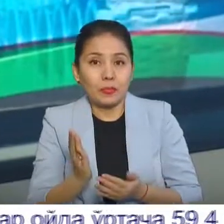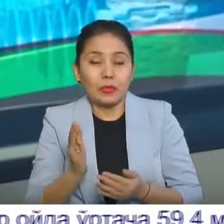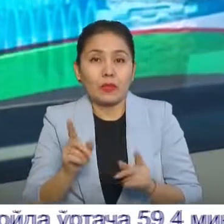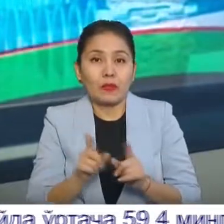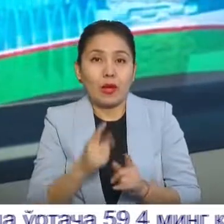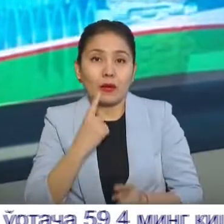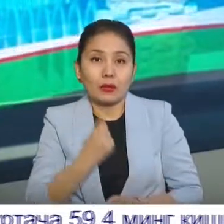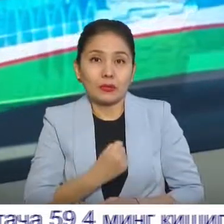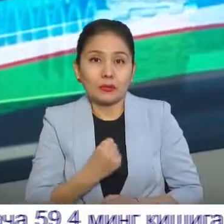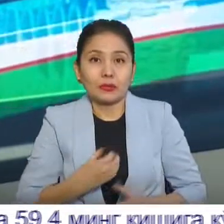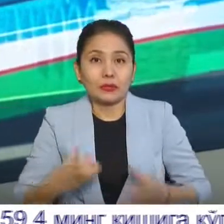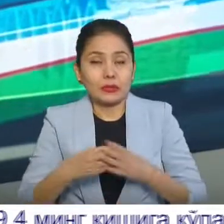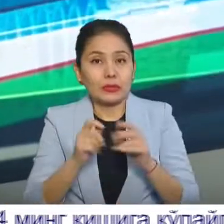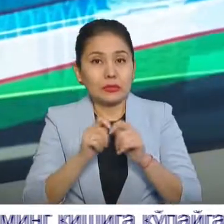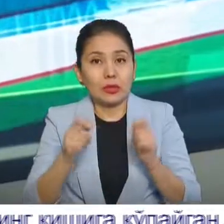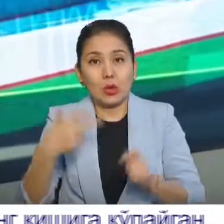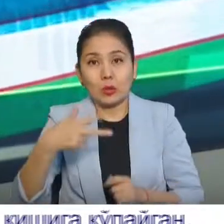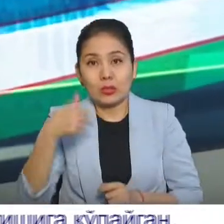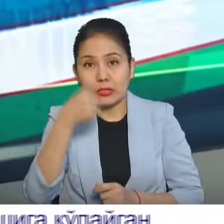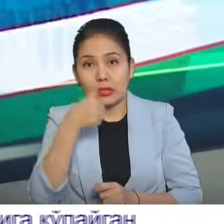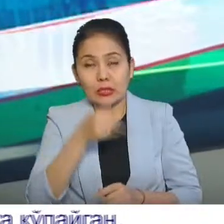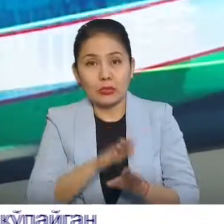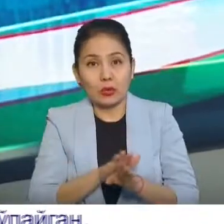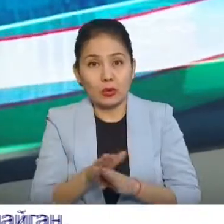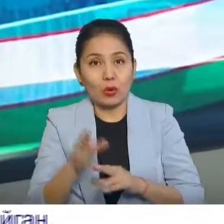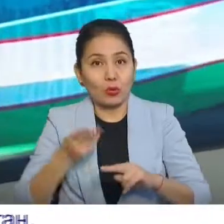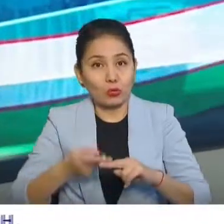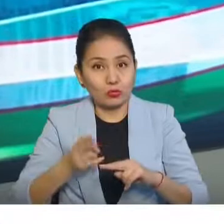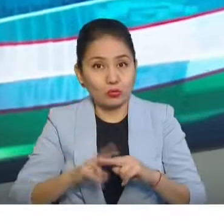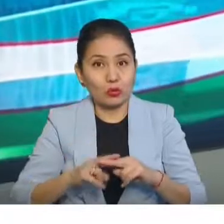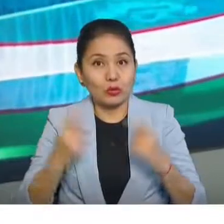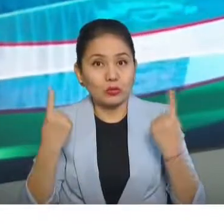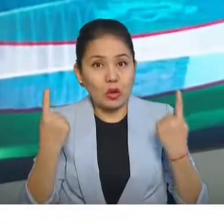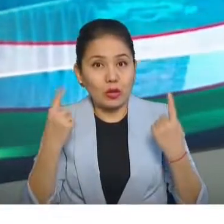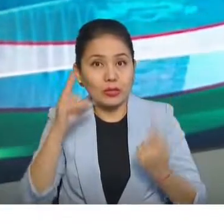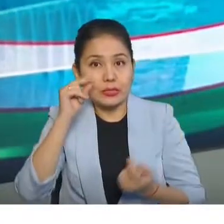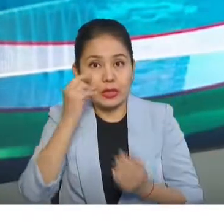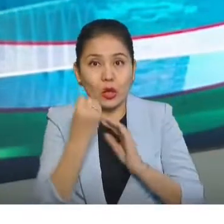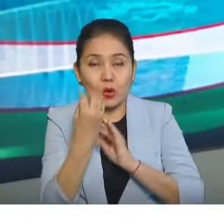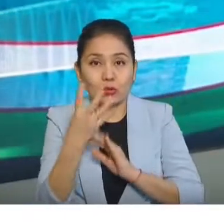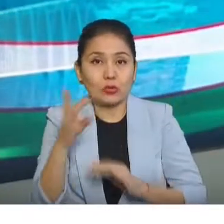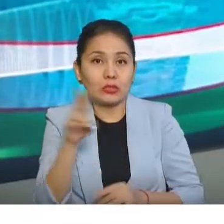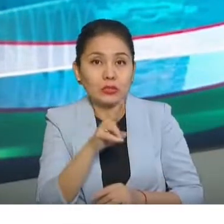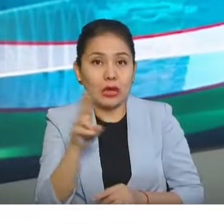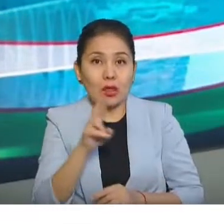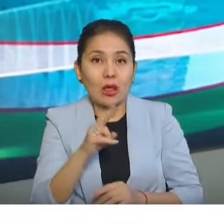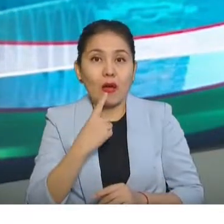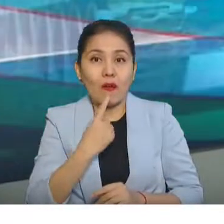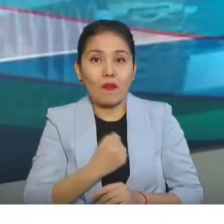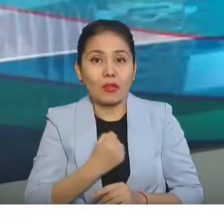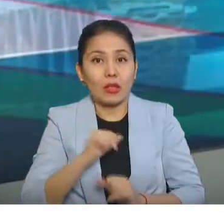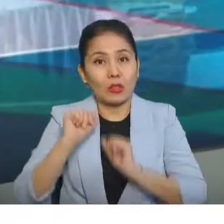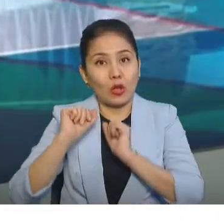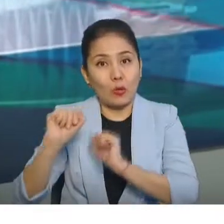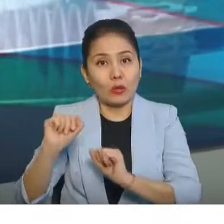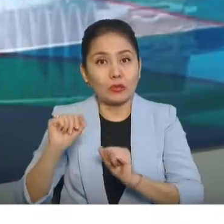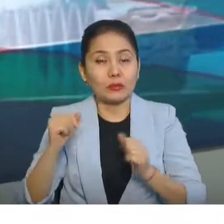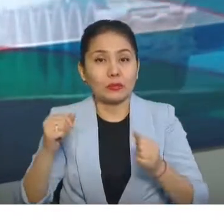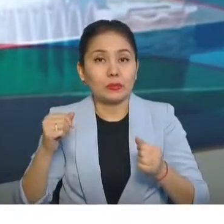құролі күшілері ташкіл етілгенге 30 ел толды. Ушбу шонли сана ва 14 январ ватан химоячилари куни муносабати